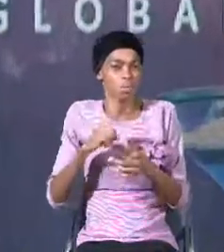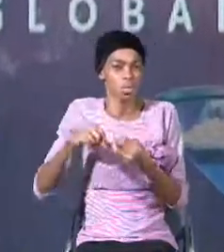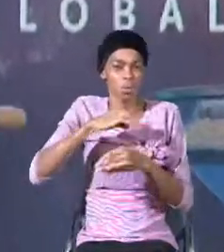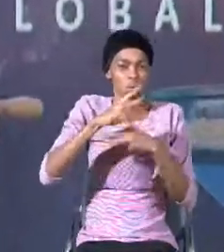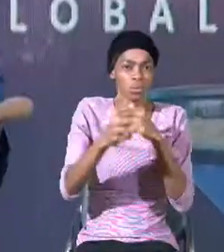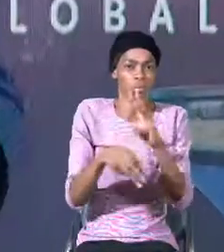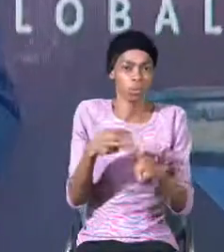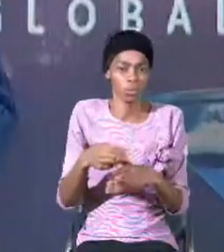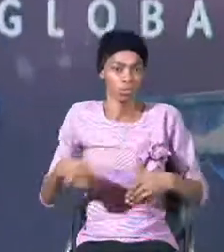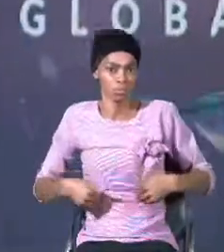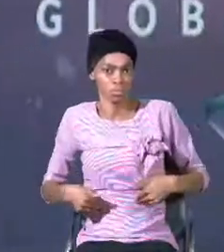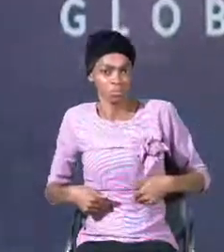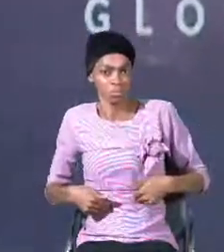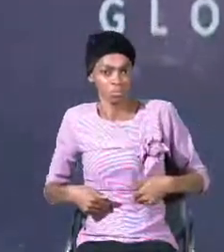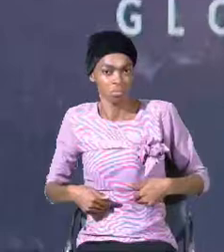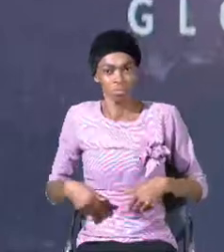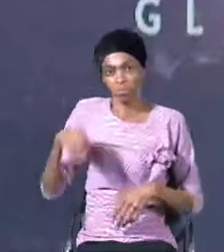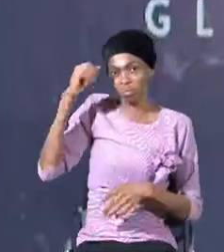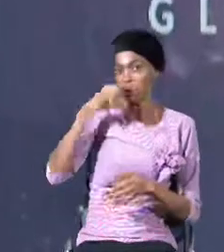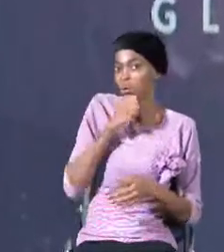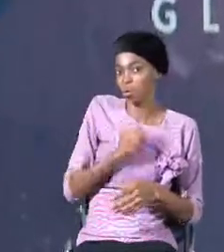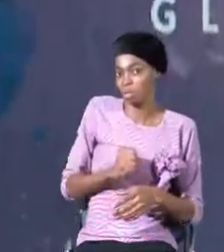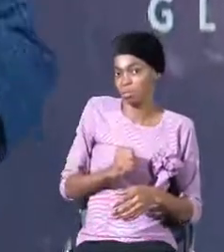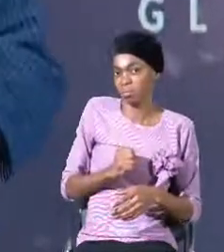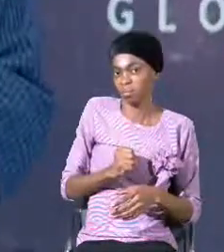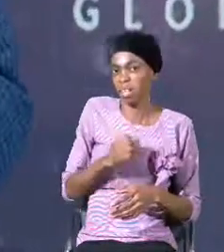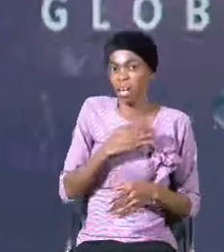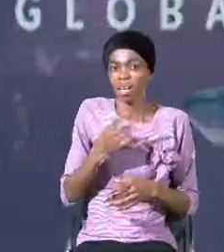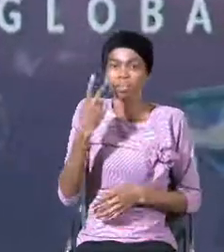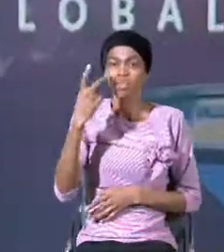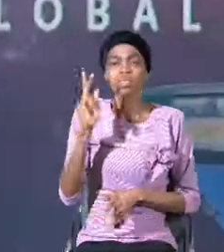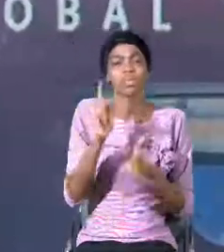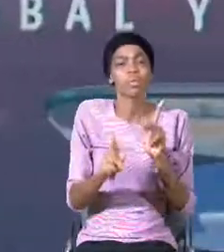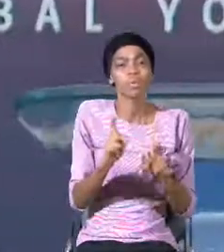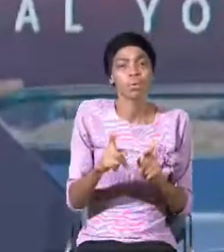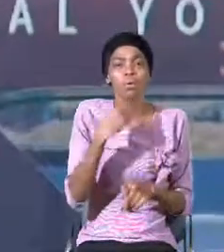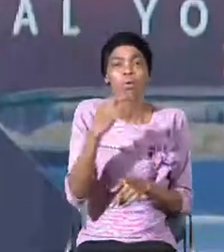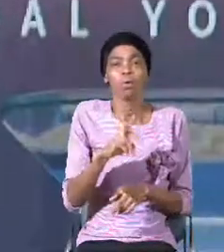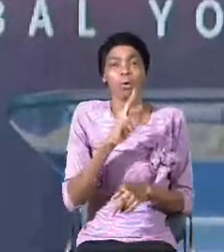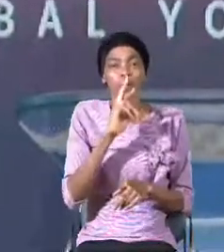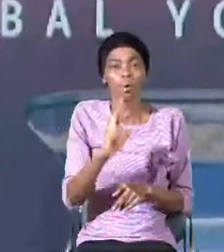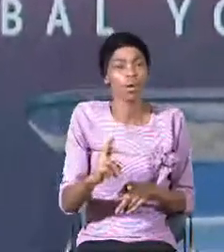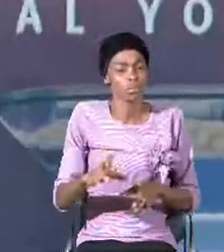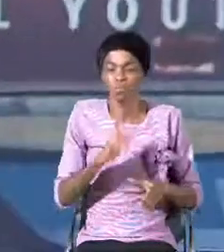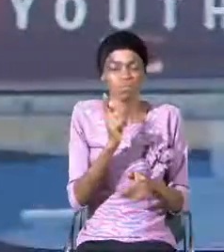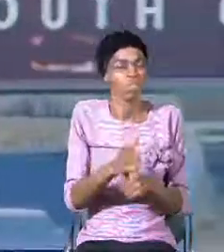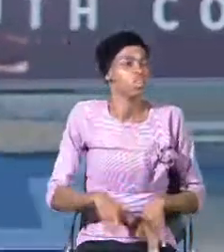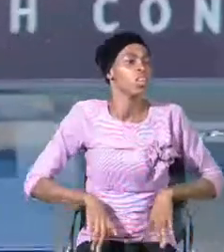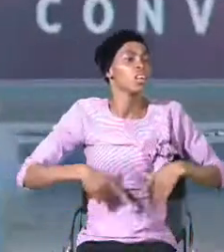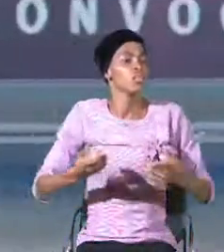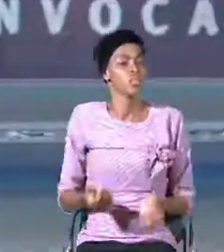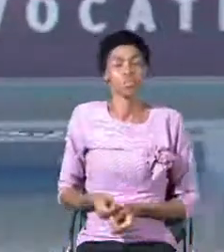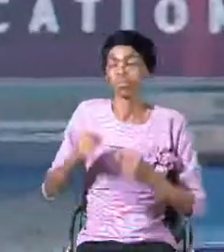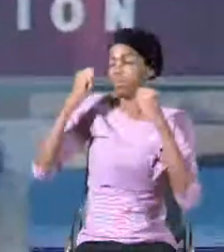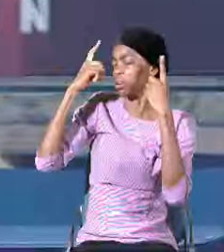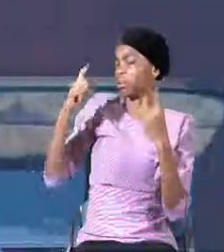dans le monde, jeunes, vieux, je vois des gens qui vivent seulement. Ils se réveillent